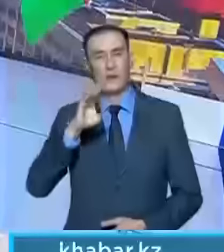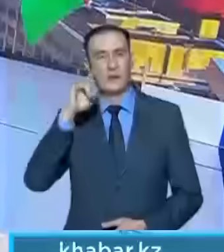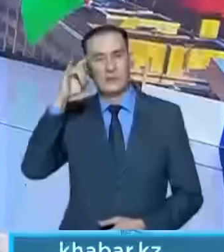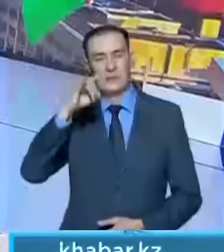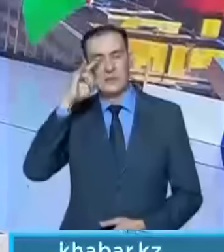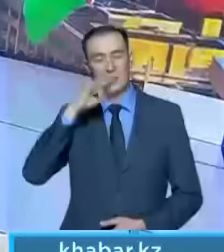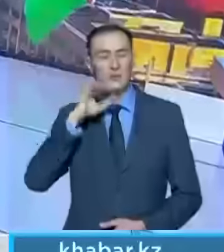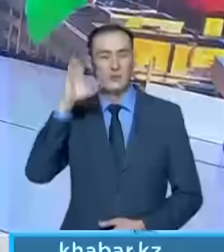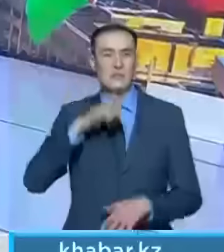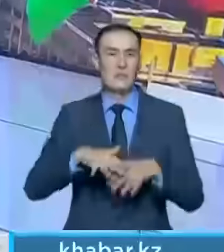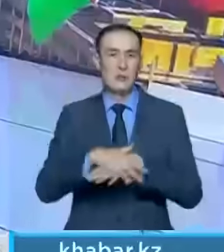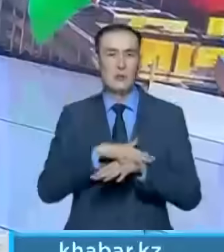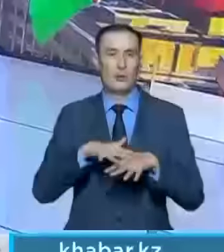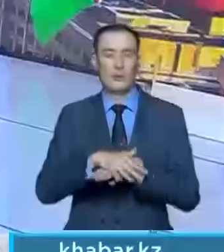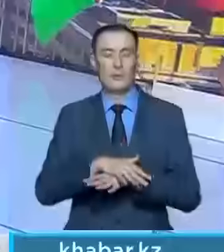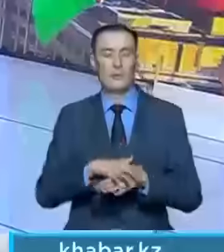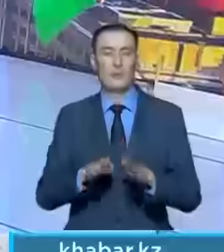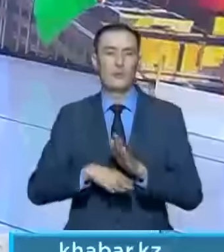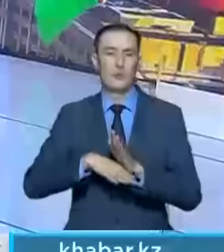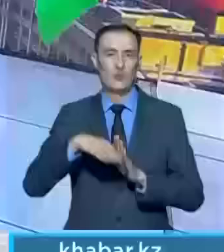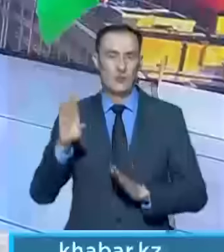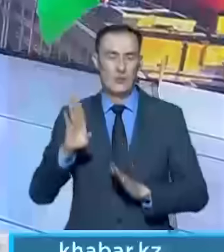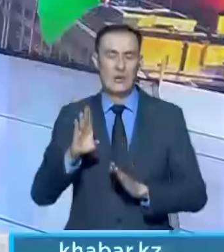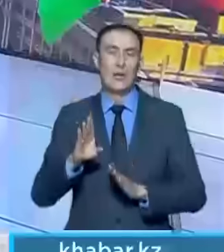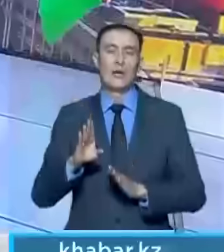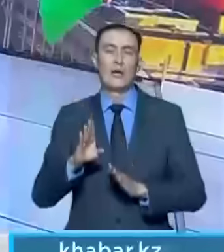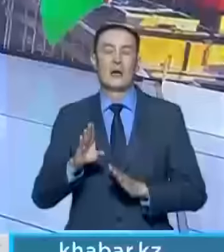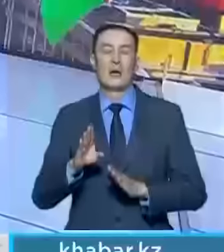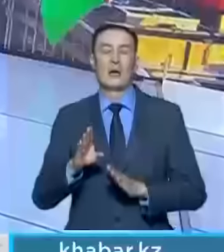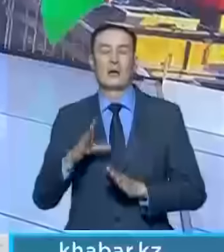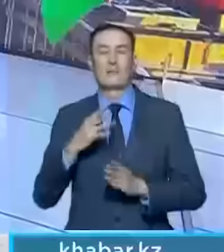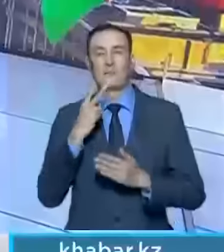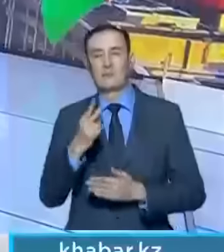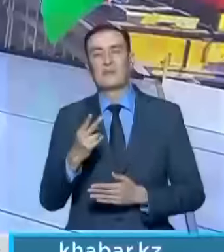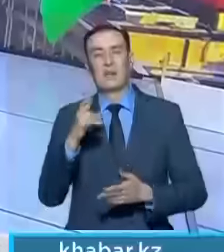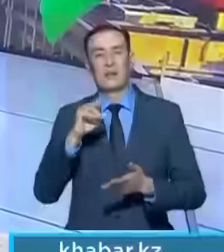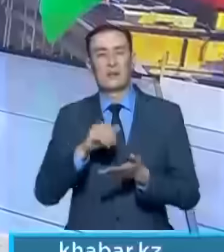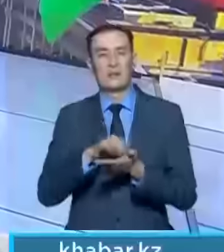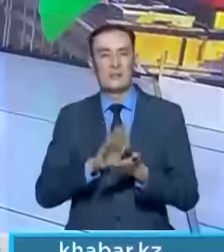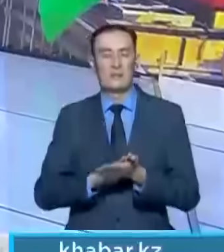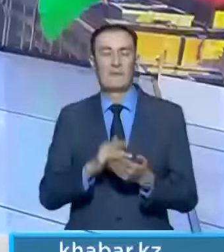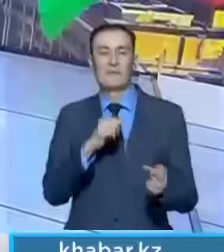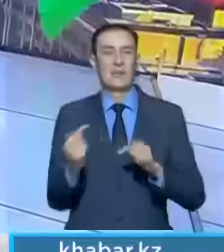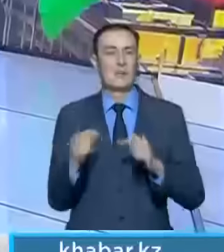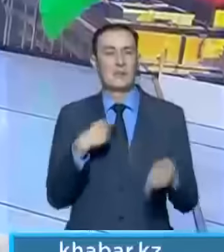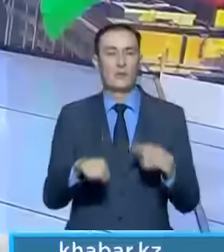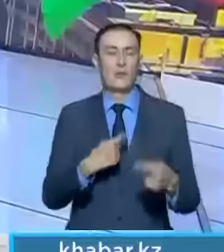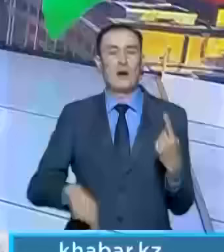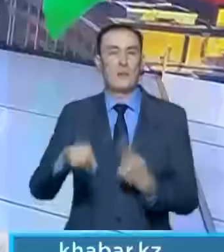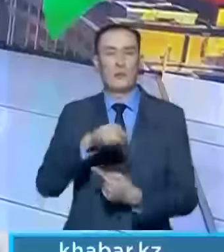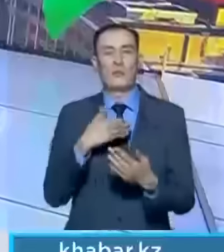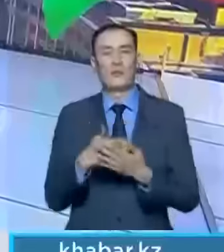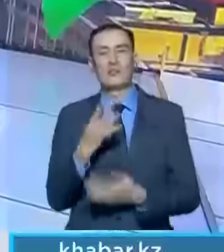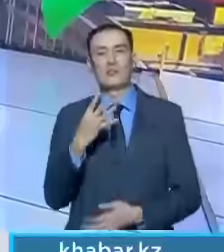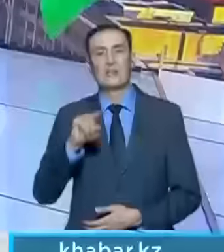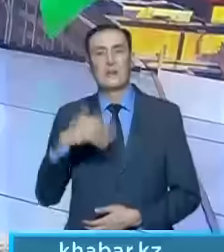и узбекскими народами кардинально изменилась в лучшую сторону. Достаточно взглянуть на цифры взаимного товарооборота. Почти